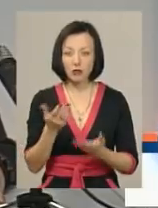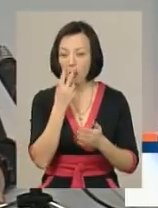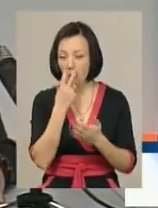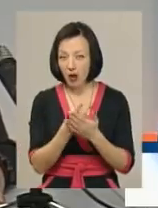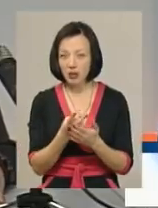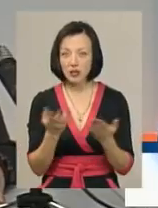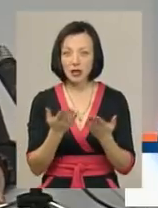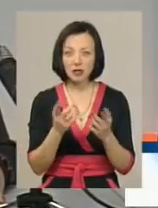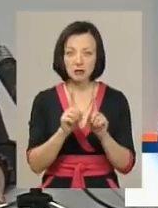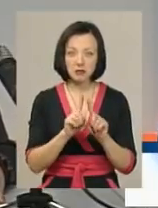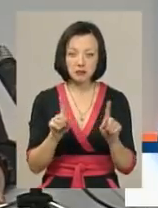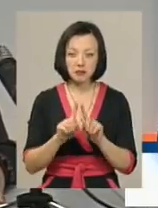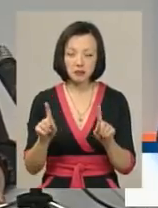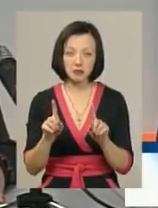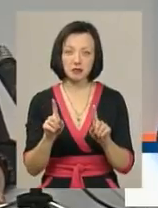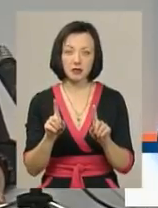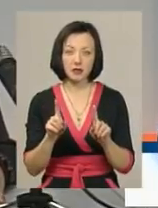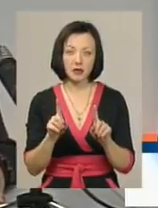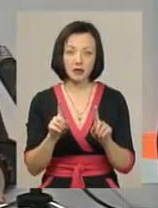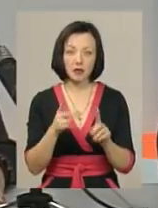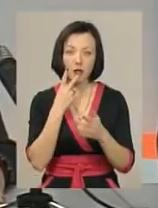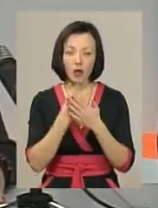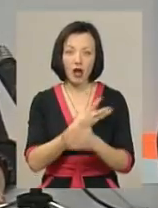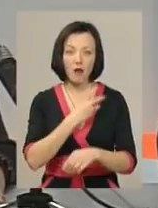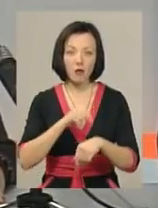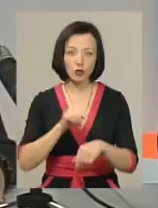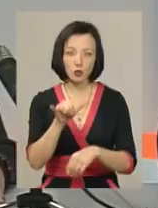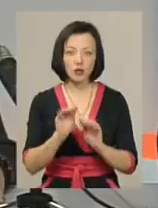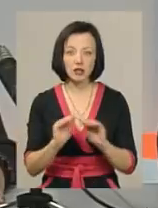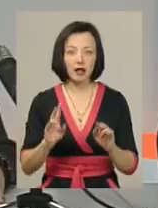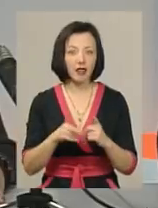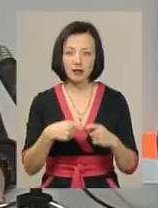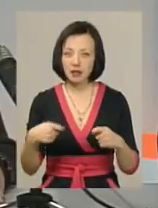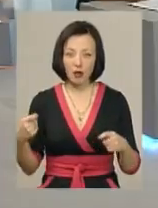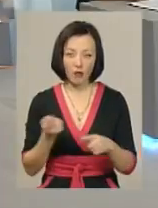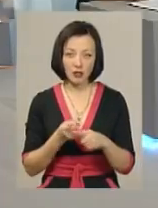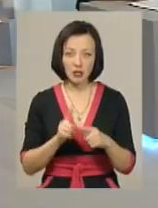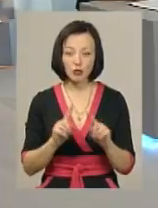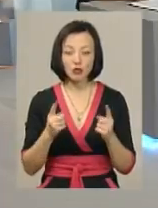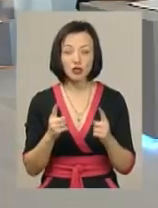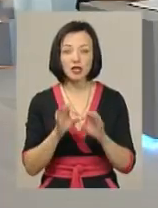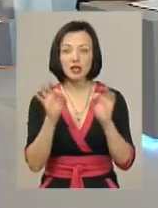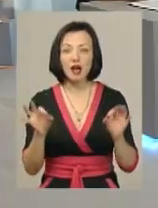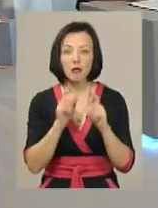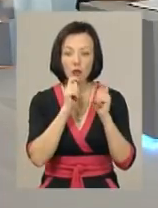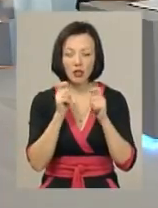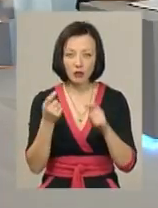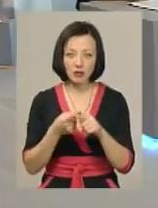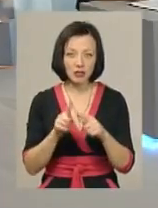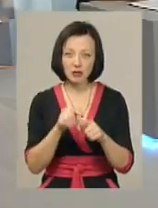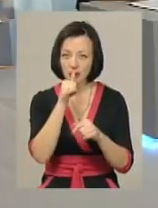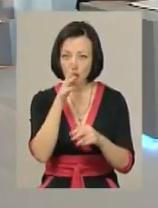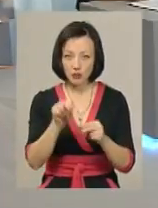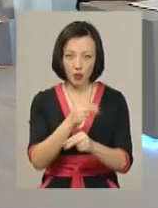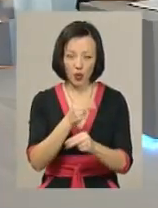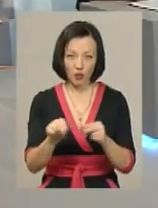побачили якісь незначні Ось такі відхилення в прояві емоції у дітей не затягувати це тому що ніякими подарунками ви це не зможете